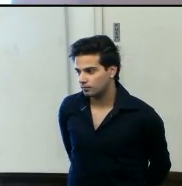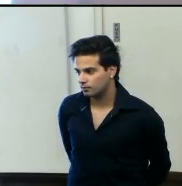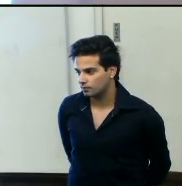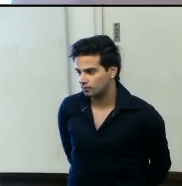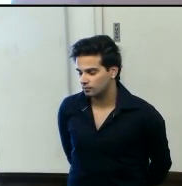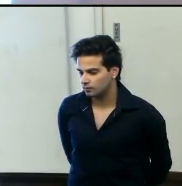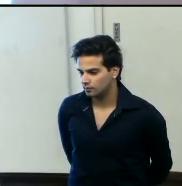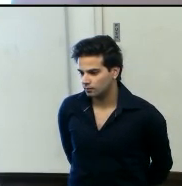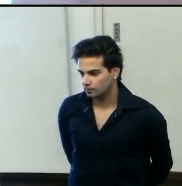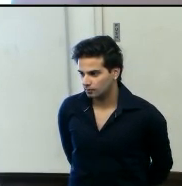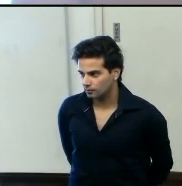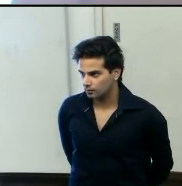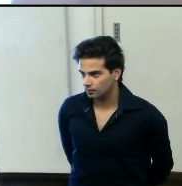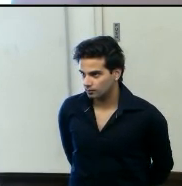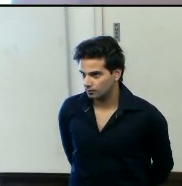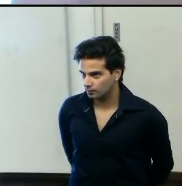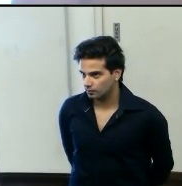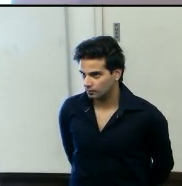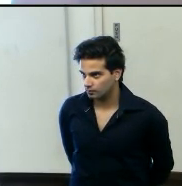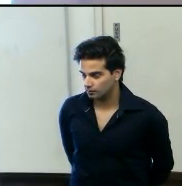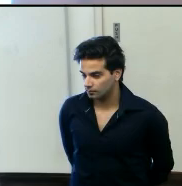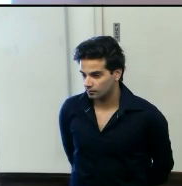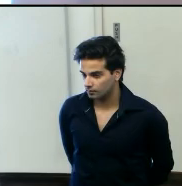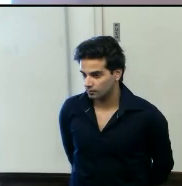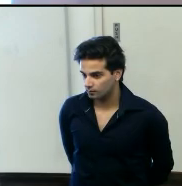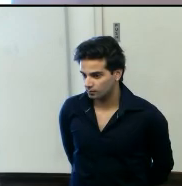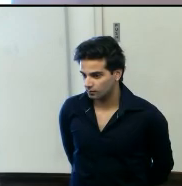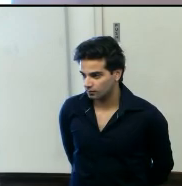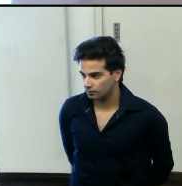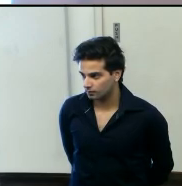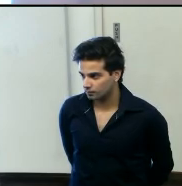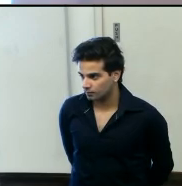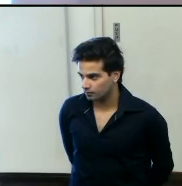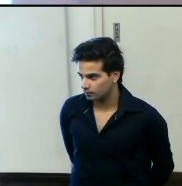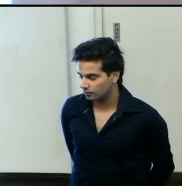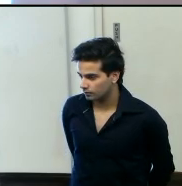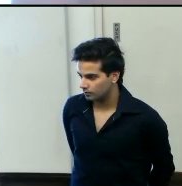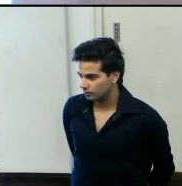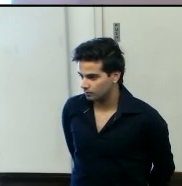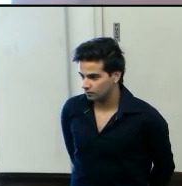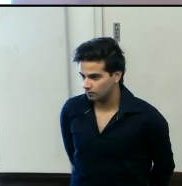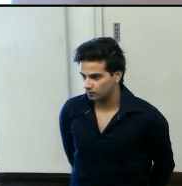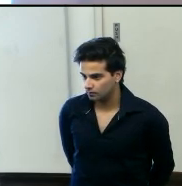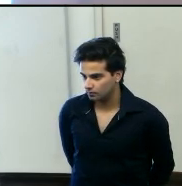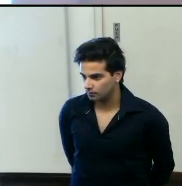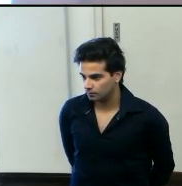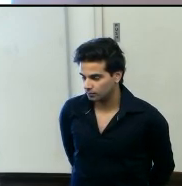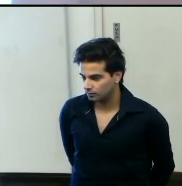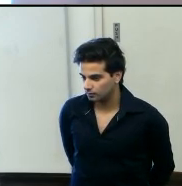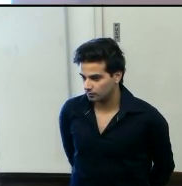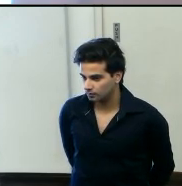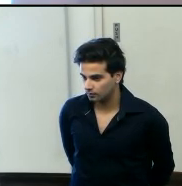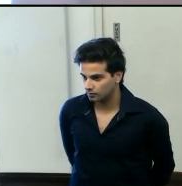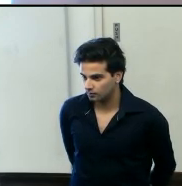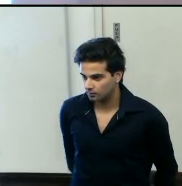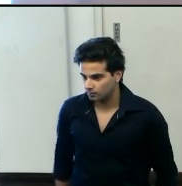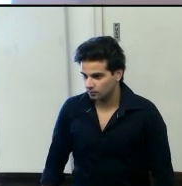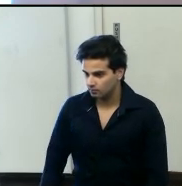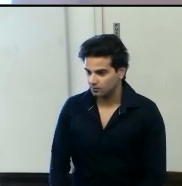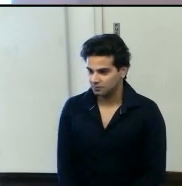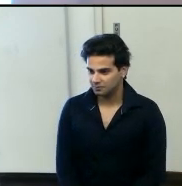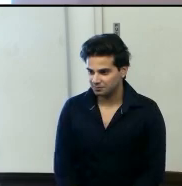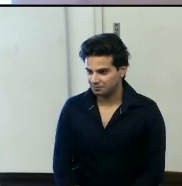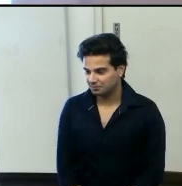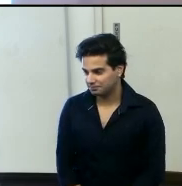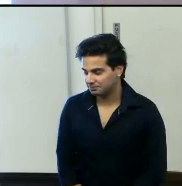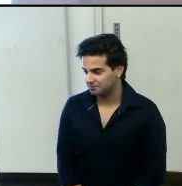ಮುತ್ತ ವೃತ್ತ ವೃತ್ತ ವೃತ್ತ ನೃತ್ತ. ನೀಲಾಂಜನಿ ಪ್ರೇಮ ನೀಲಾಂಜಲಿಯ ನೃತ್ತ ನೃತ್ಯ